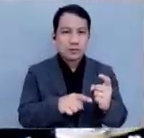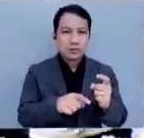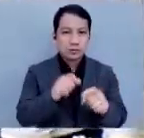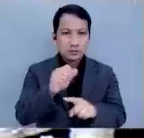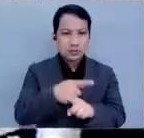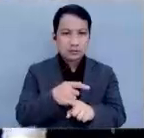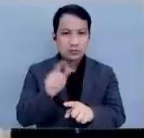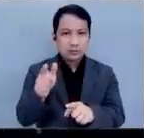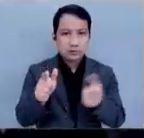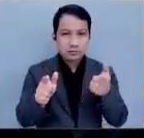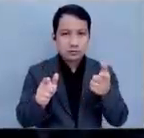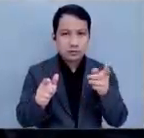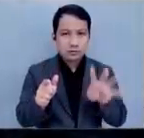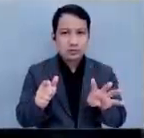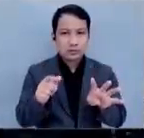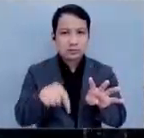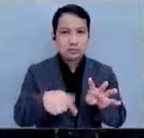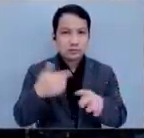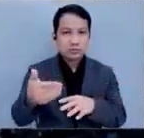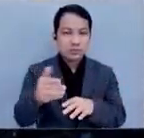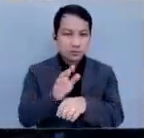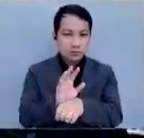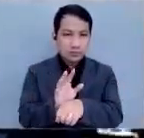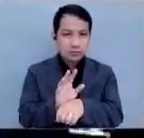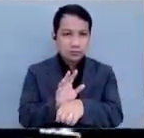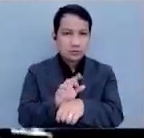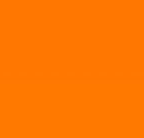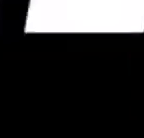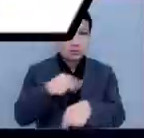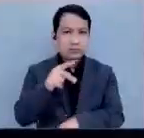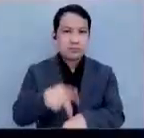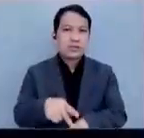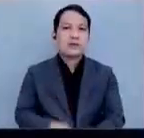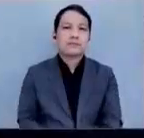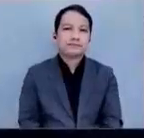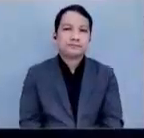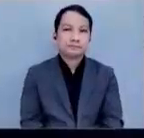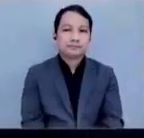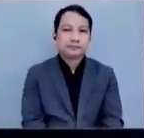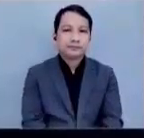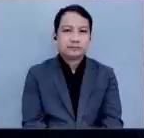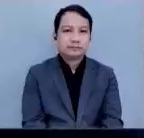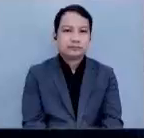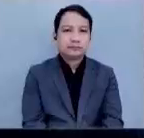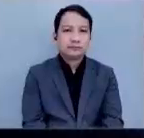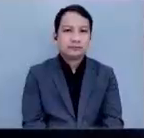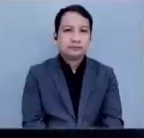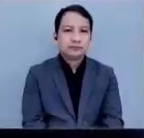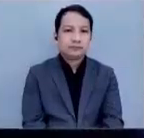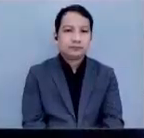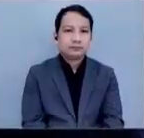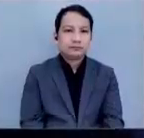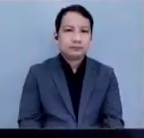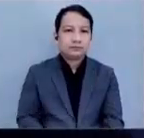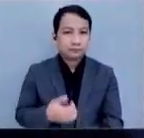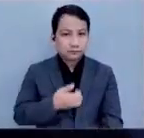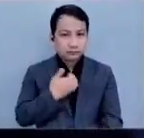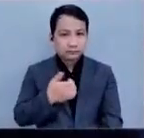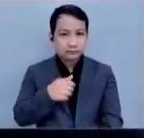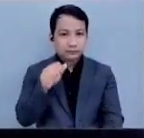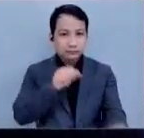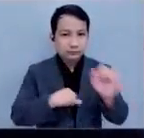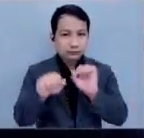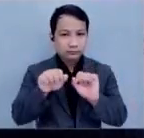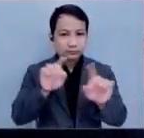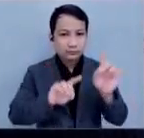The Guardian sa mga sinehan sa Pilipinas. It's an emotional action drama